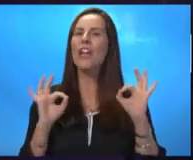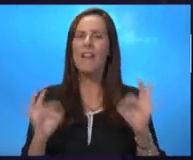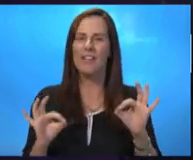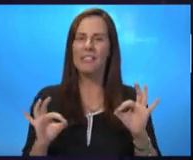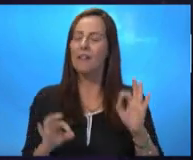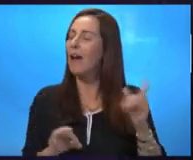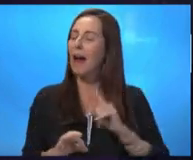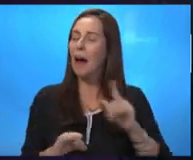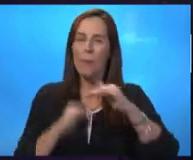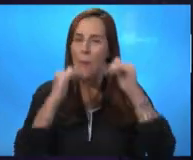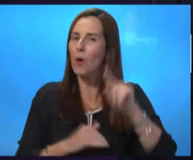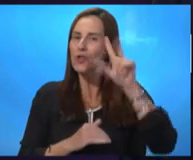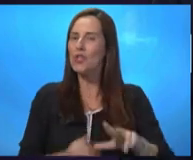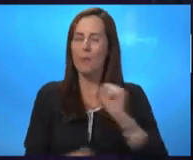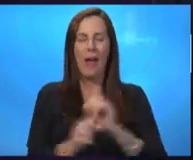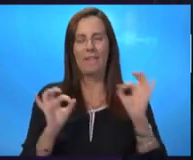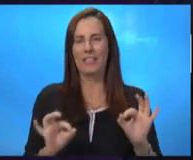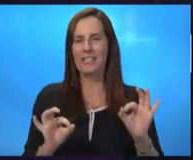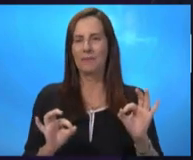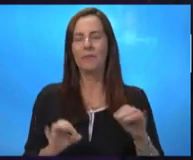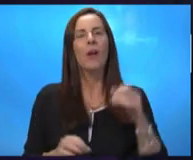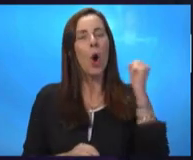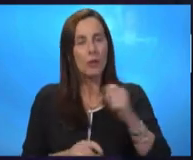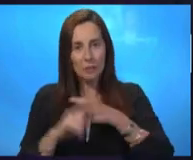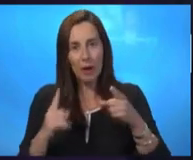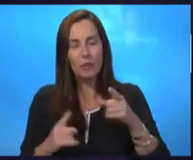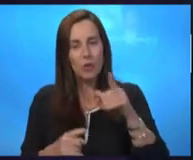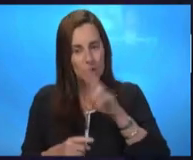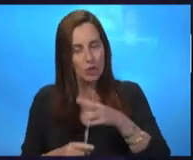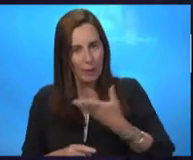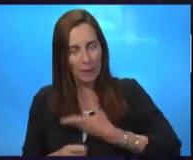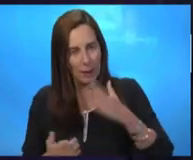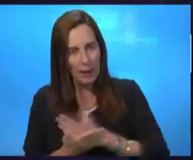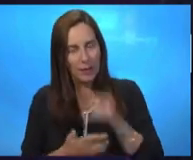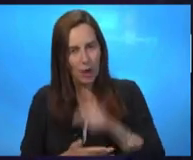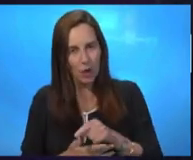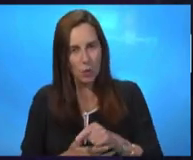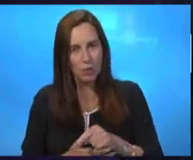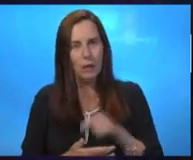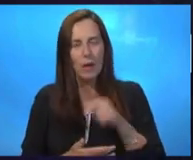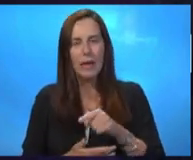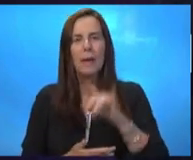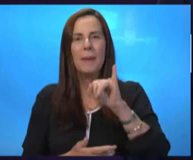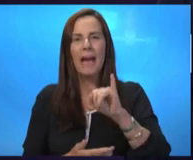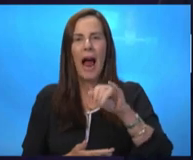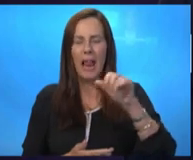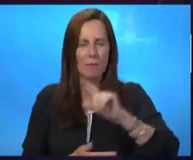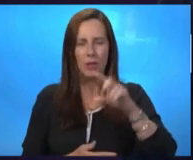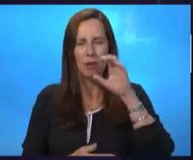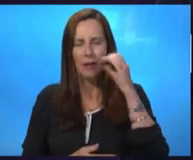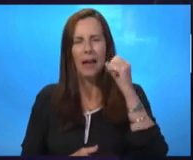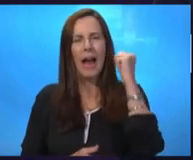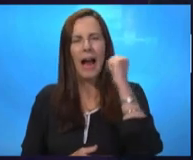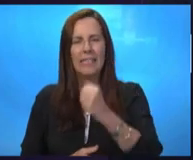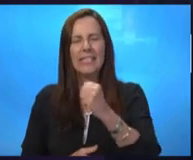ינוקה שליש ממאסרו. רוצחים אחרים שלגביהם התקבלה החלטה כזאת, מיגל אמיר וגם רוני רון שרצח